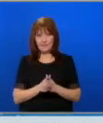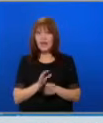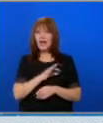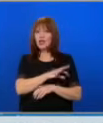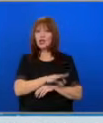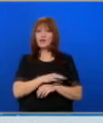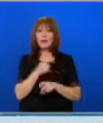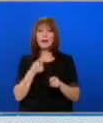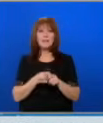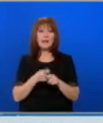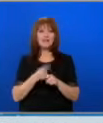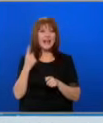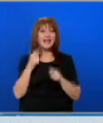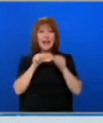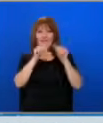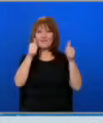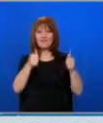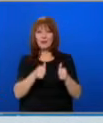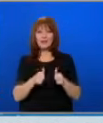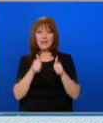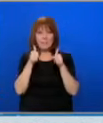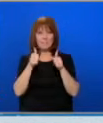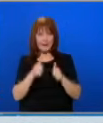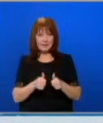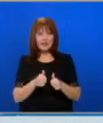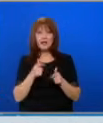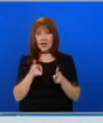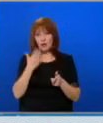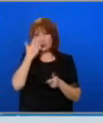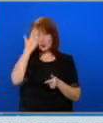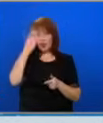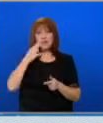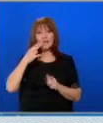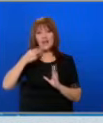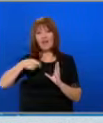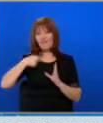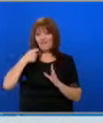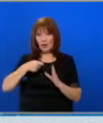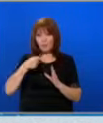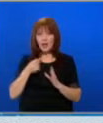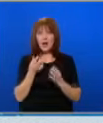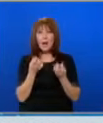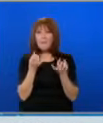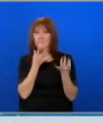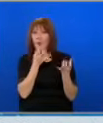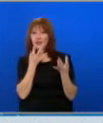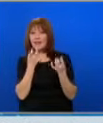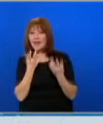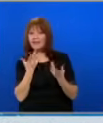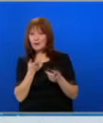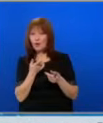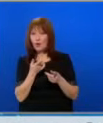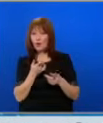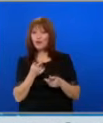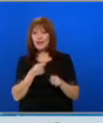Историята на създаването на една от фигурите на паметника на Съветската армия се оказа достойна за филм, наистина. Моделът, позирал за изработката